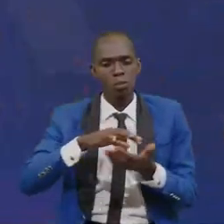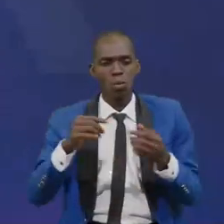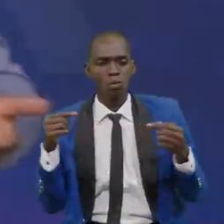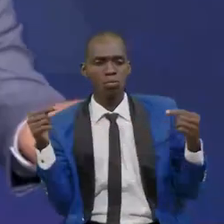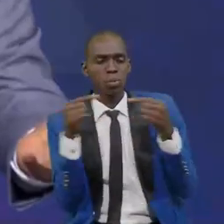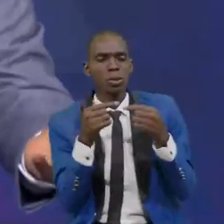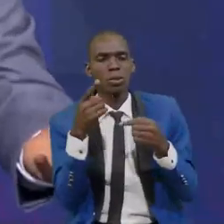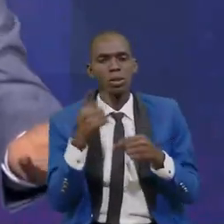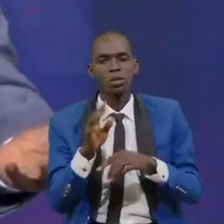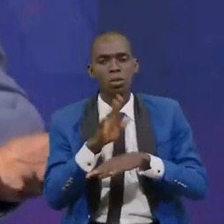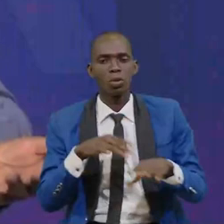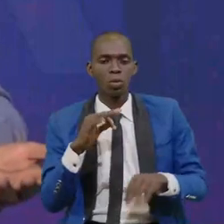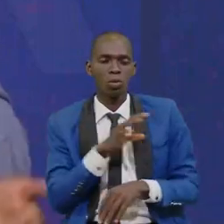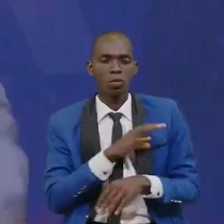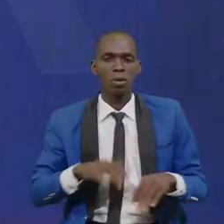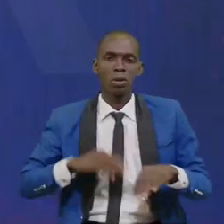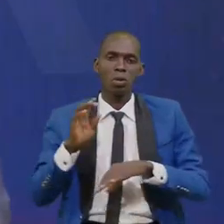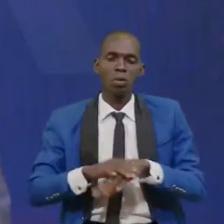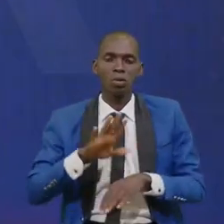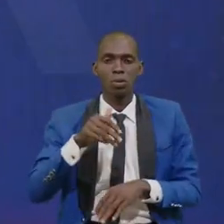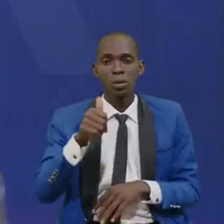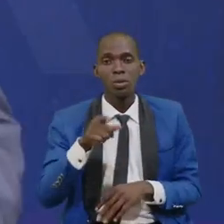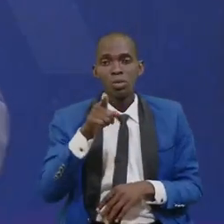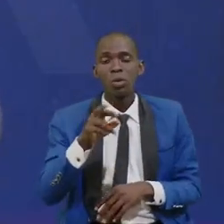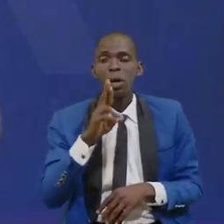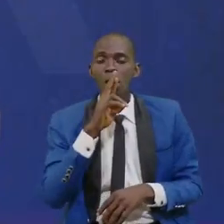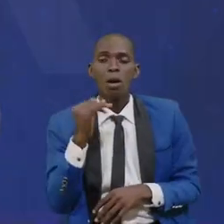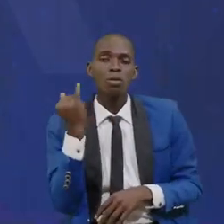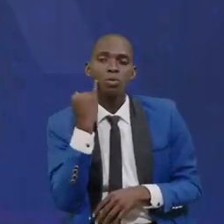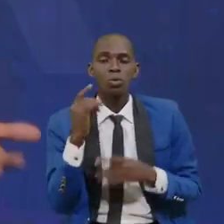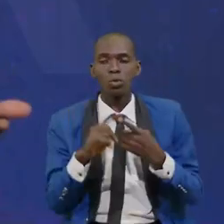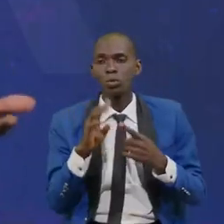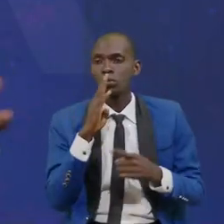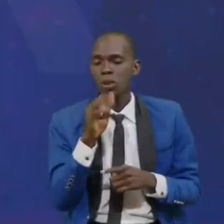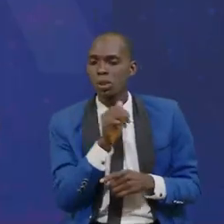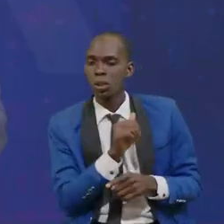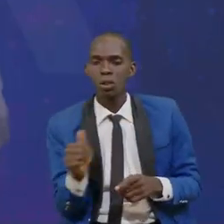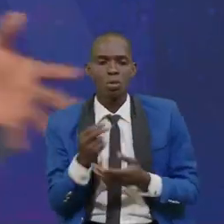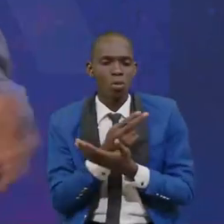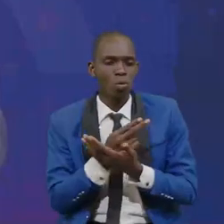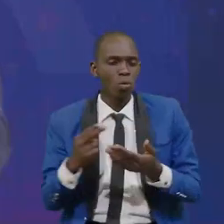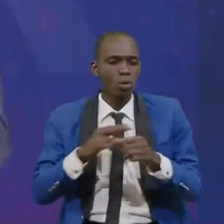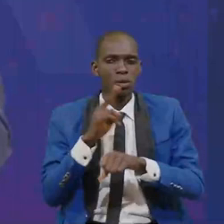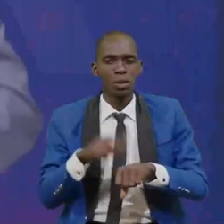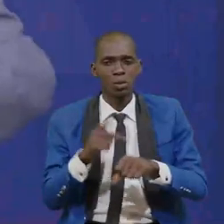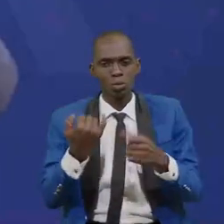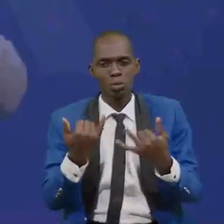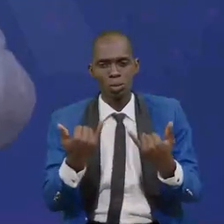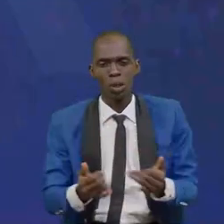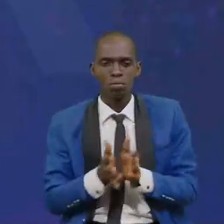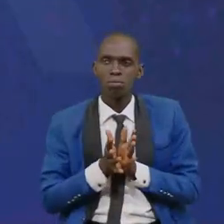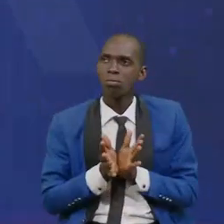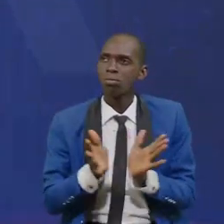dans ta vie. Il dit, tu es censé être une nation sainte. Et tu viens dire au public, tu viens dire